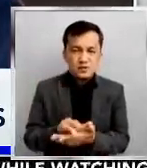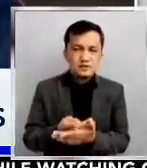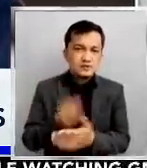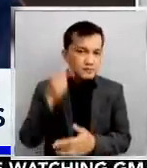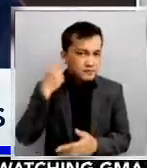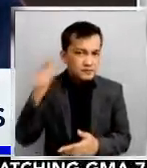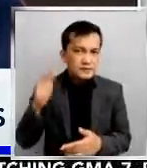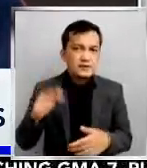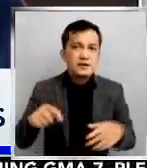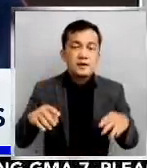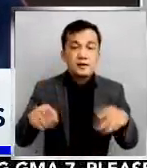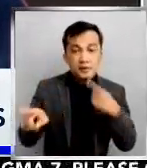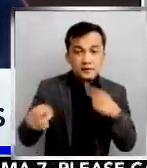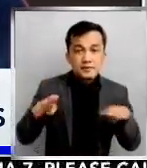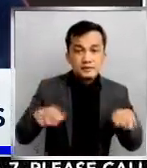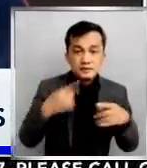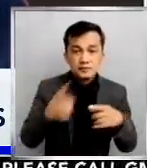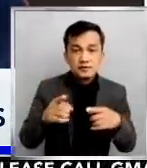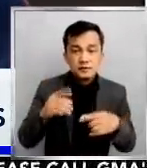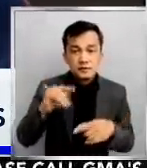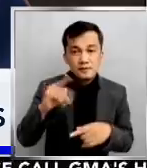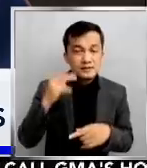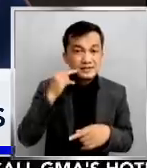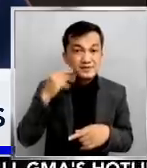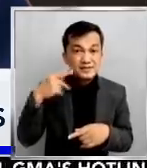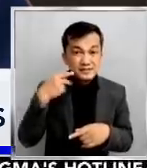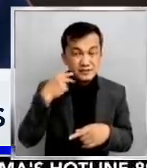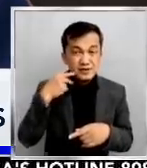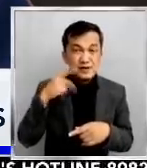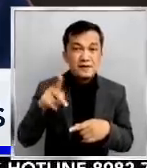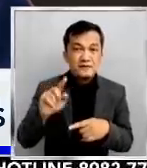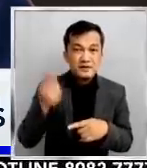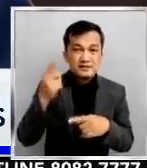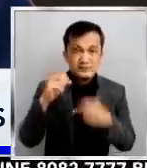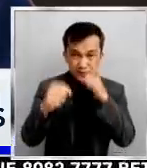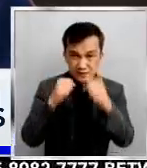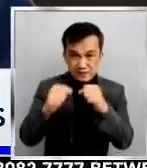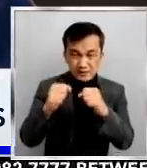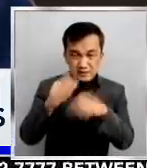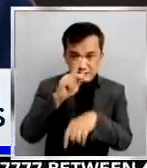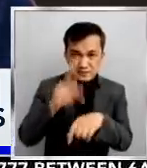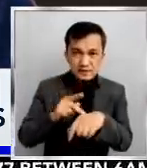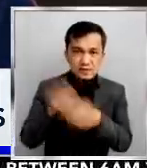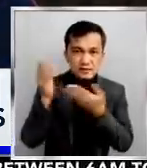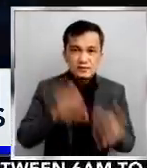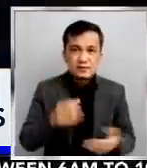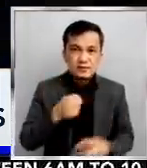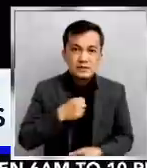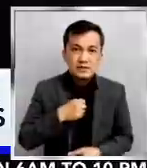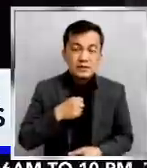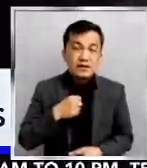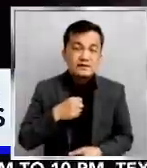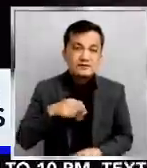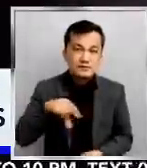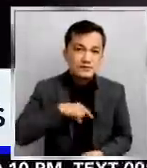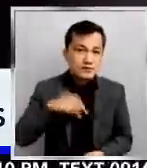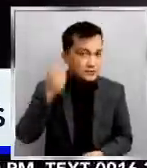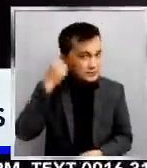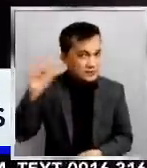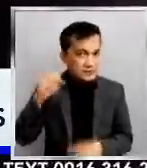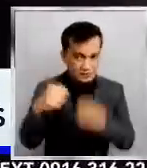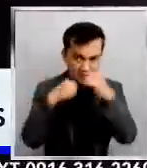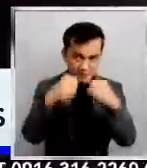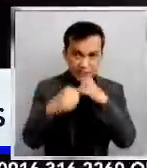ang kauna-unahang babaeng boksingero ng Pilipinas na nag-uwi ng silver Olympic medal sa boxing. Ang pamilya ni